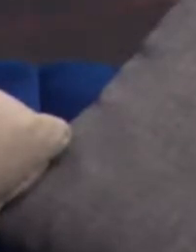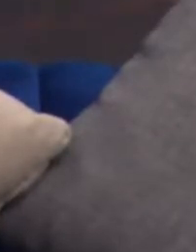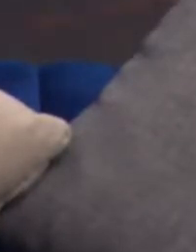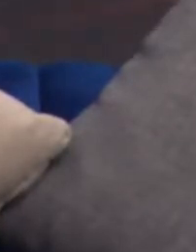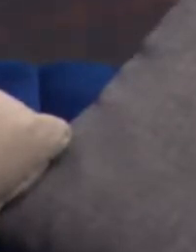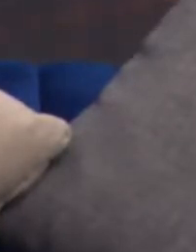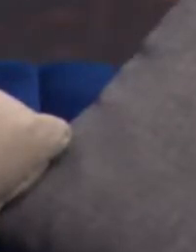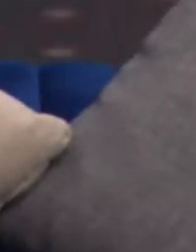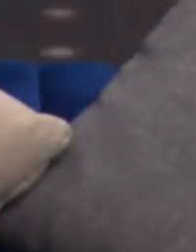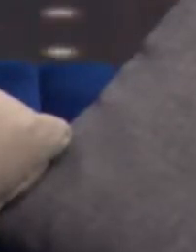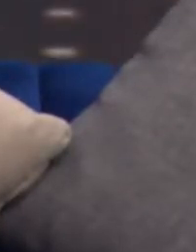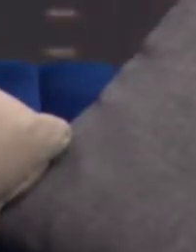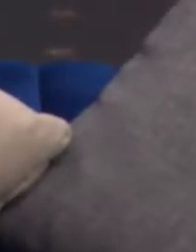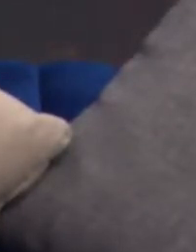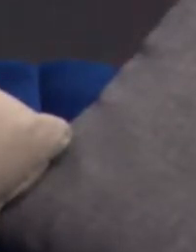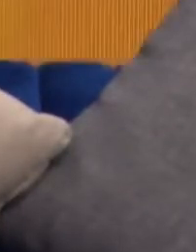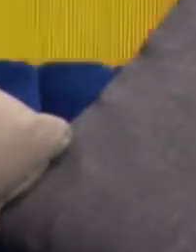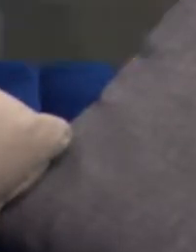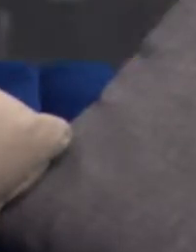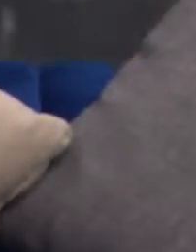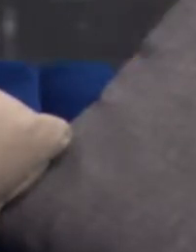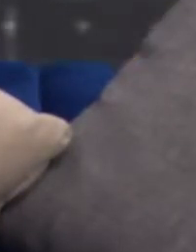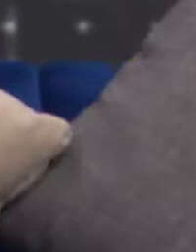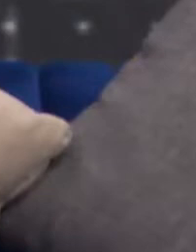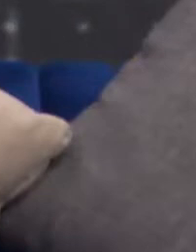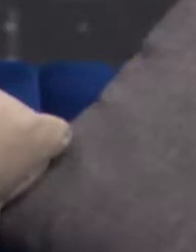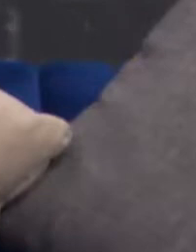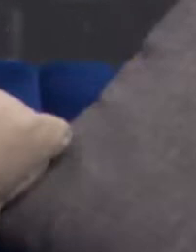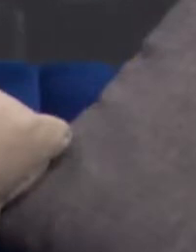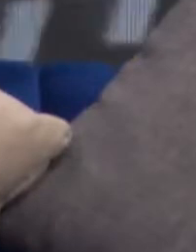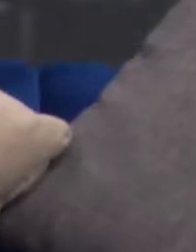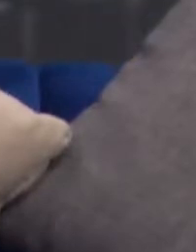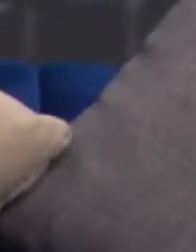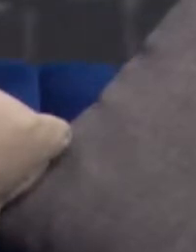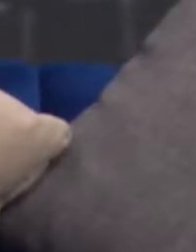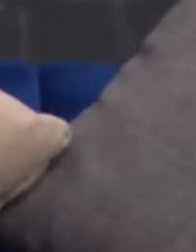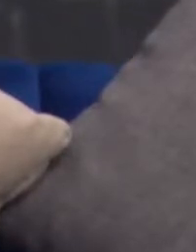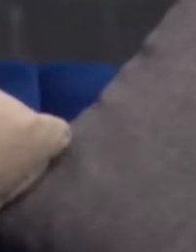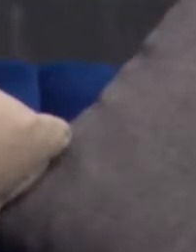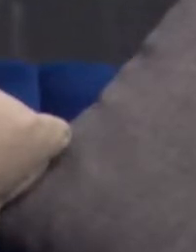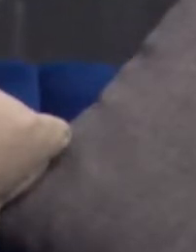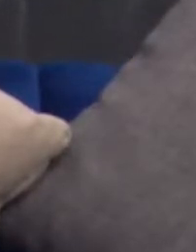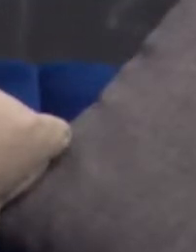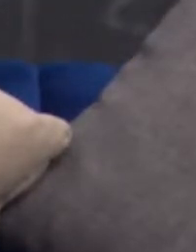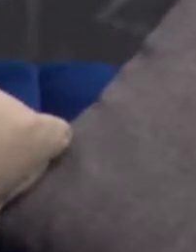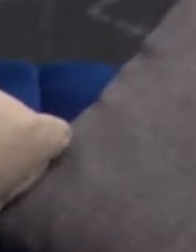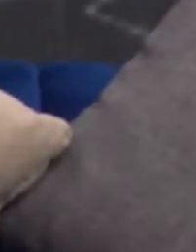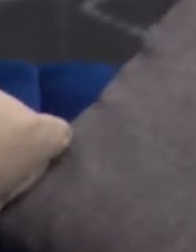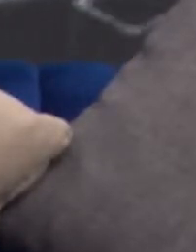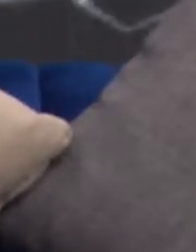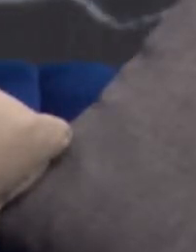yang seimbang. Jadi kita perlu bersukan. Di penubuhan Pusat Akademik Tunas Keningau, platform cungkil bakat